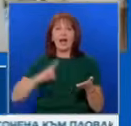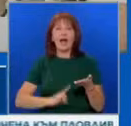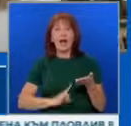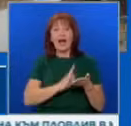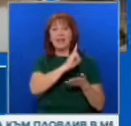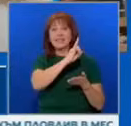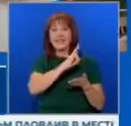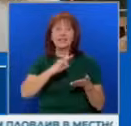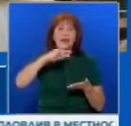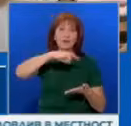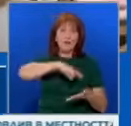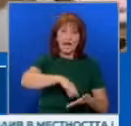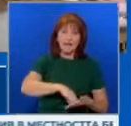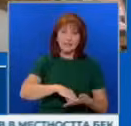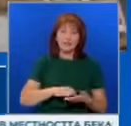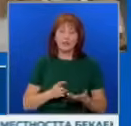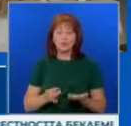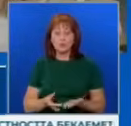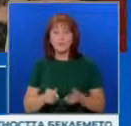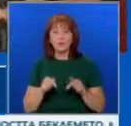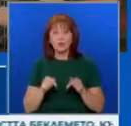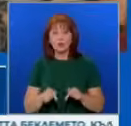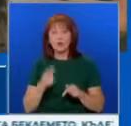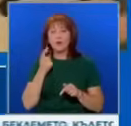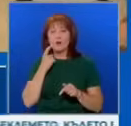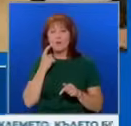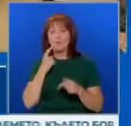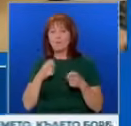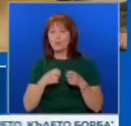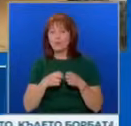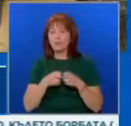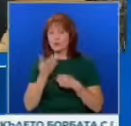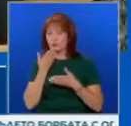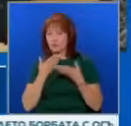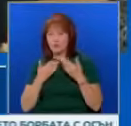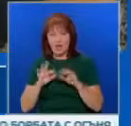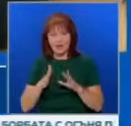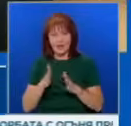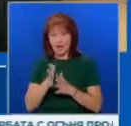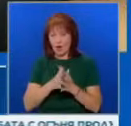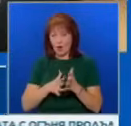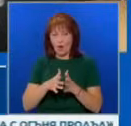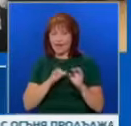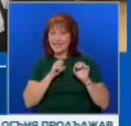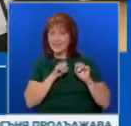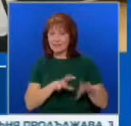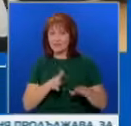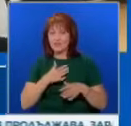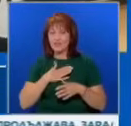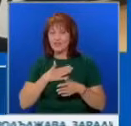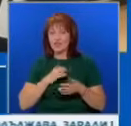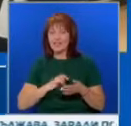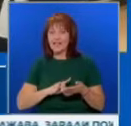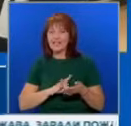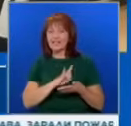на самолетите. Това, което тук в Брюксел се обсъжда, е дали пътниците, които изпуснаха своите самолети